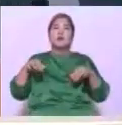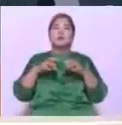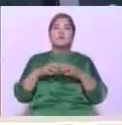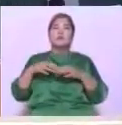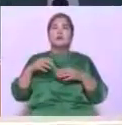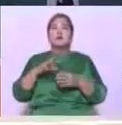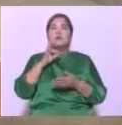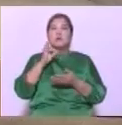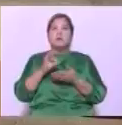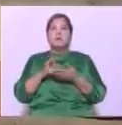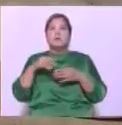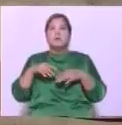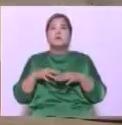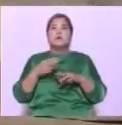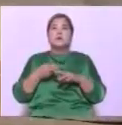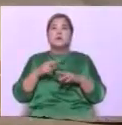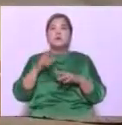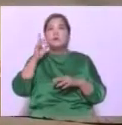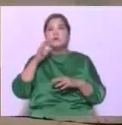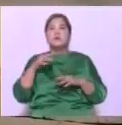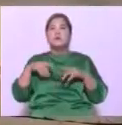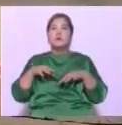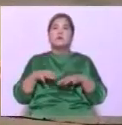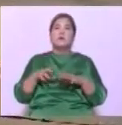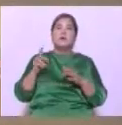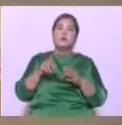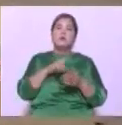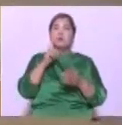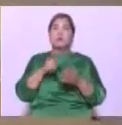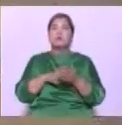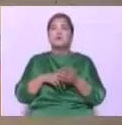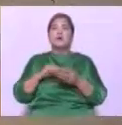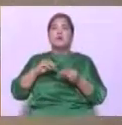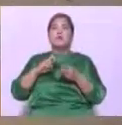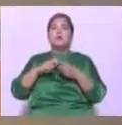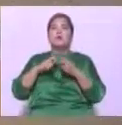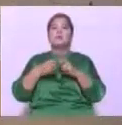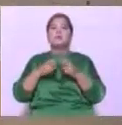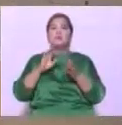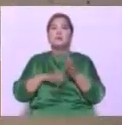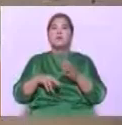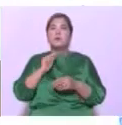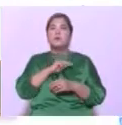сельской администрации в настоящее время здесь решается ряд вопросов в том числе и проблема безработицы